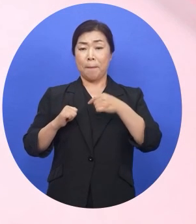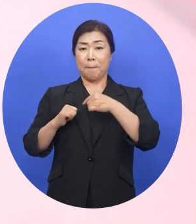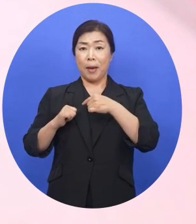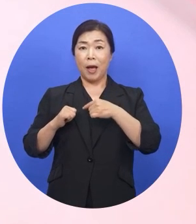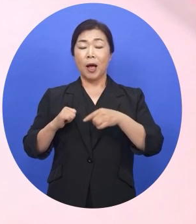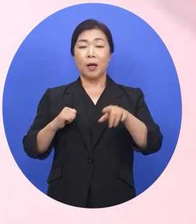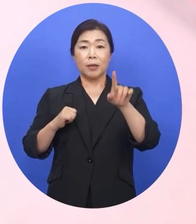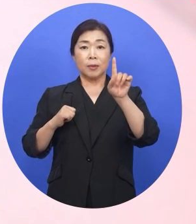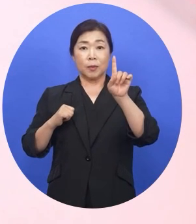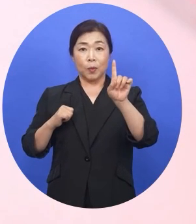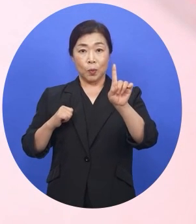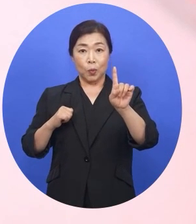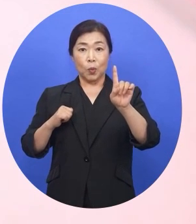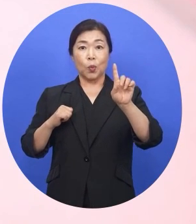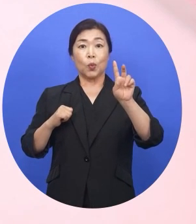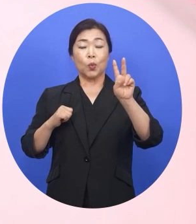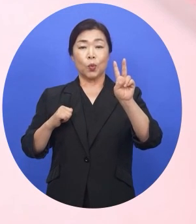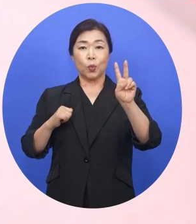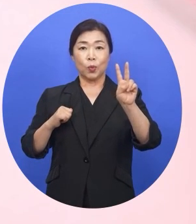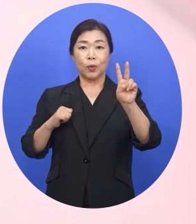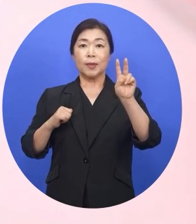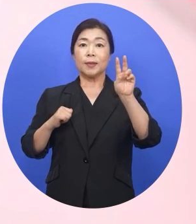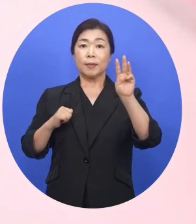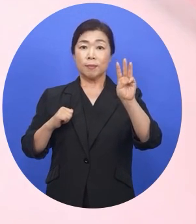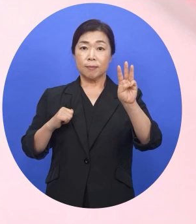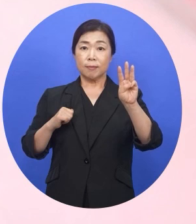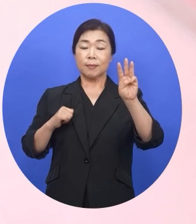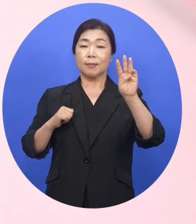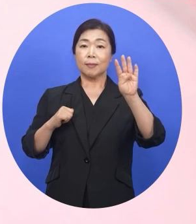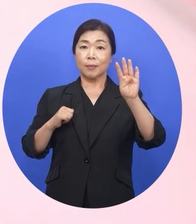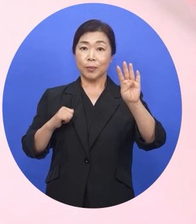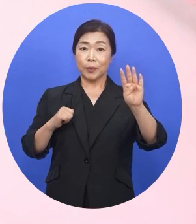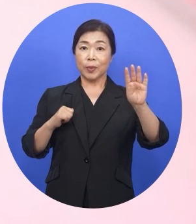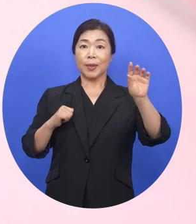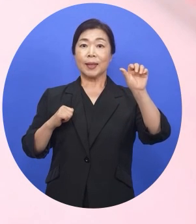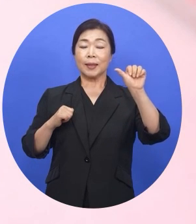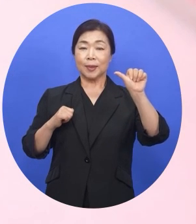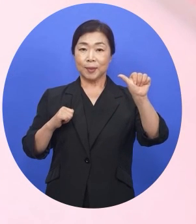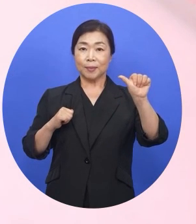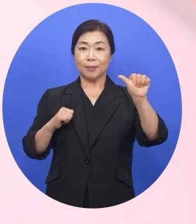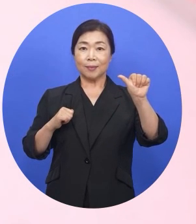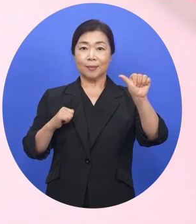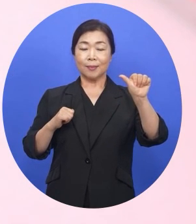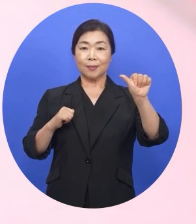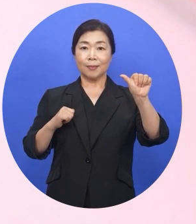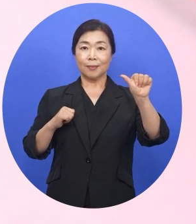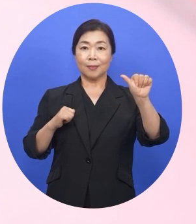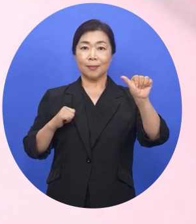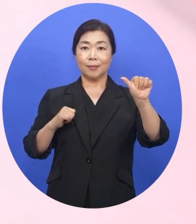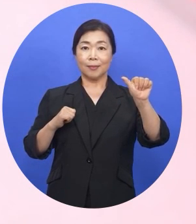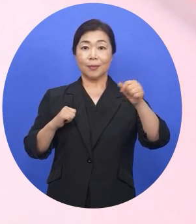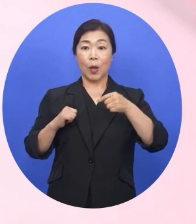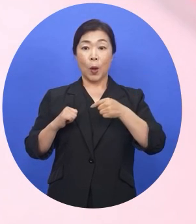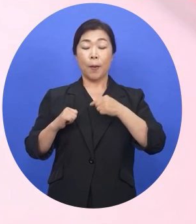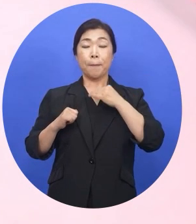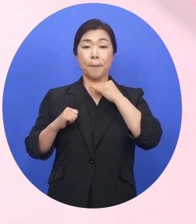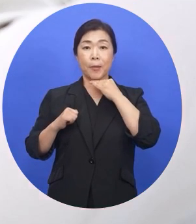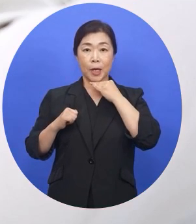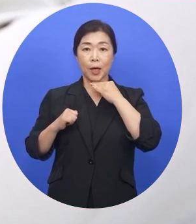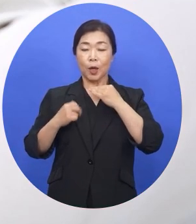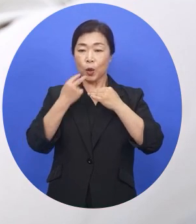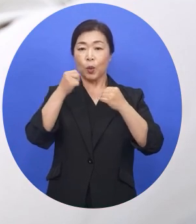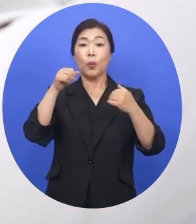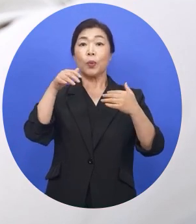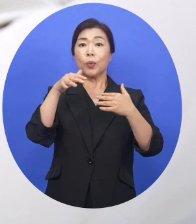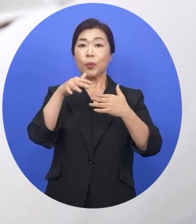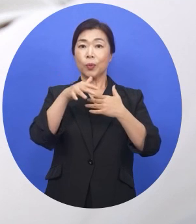숨을 참고 하나, 둘, 셋, 넷, 다섯.